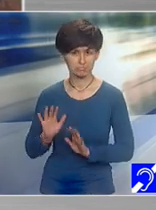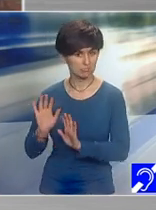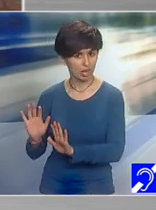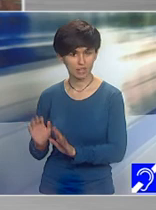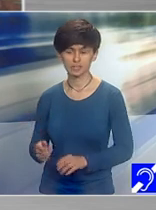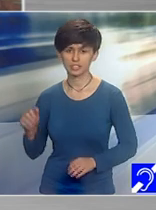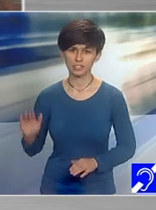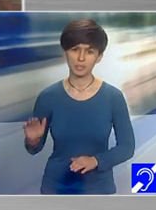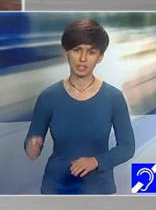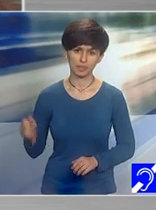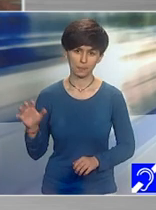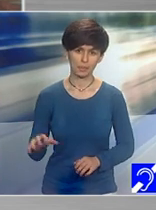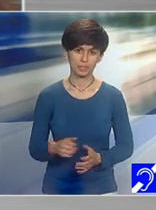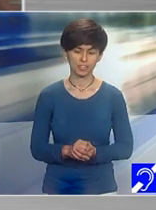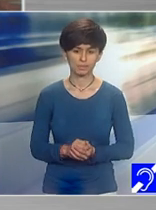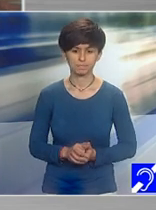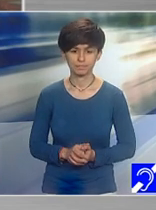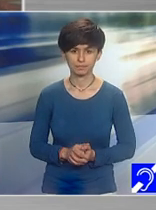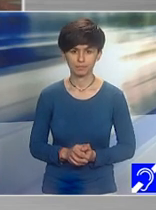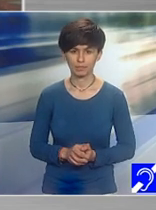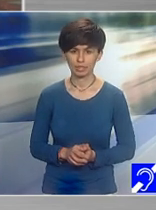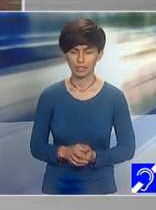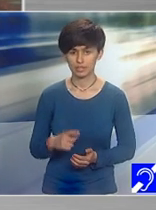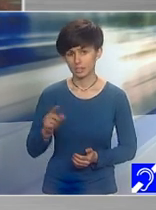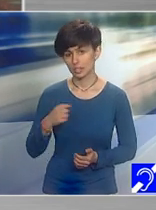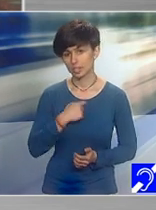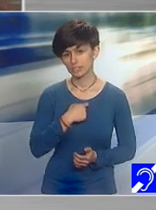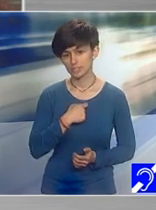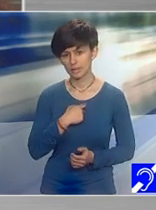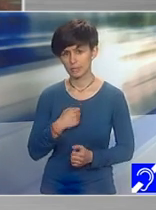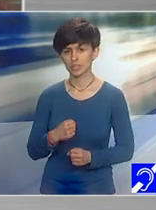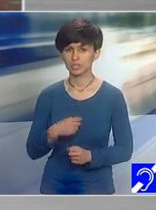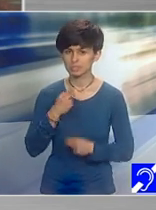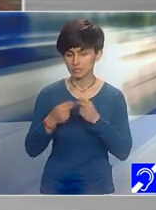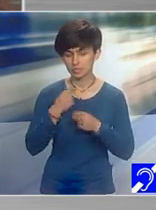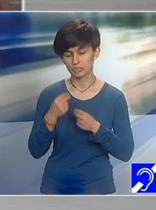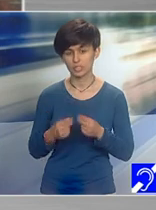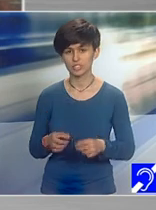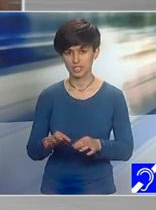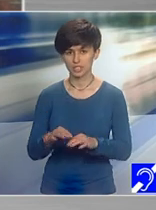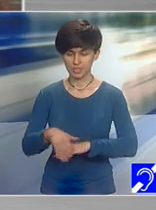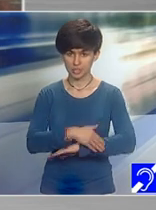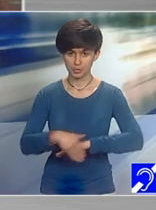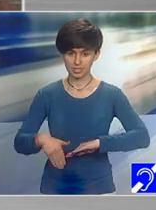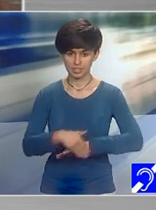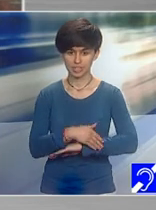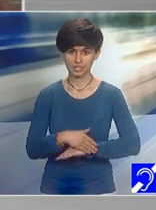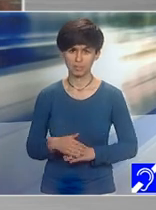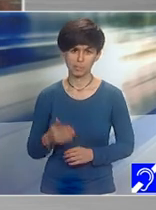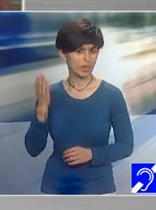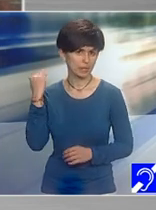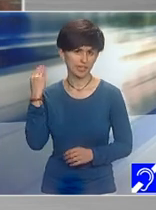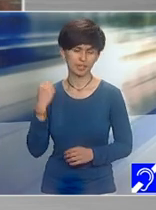școlii. Sunt îngrădiți, nu mai pot să o bați pe stradă. Sunt mașini. Cum era pe vremea noastră, puteam ieși în fața blocului, era o